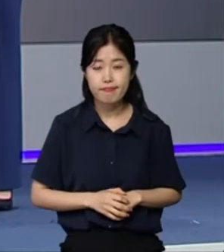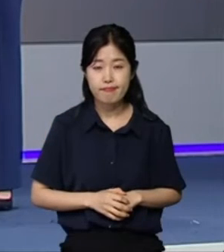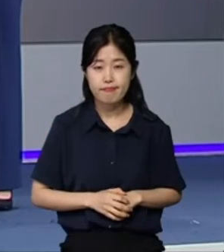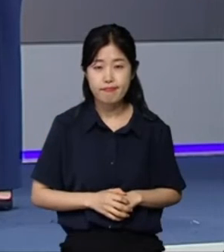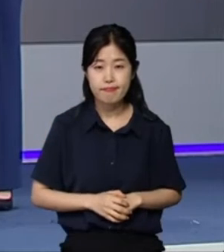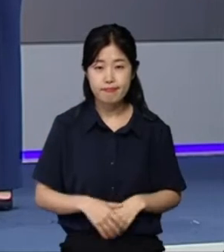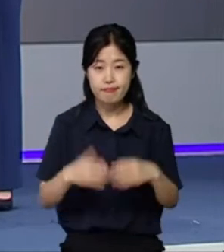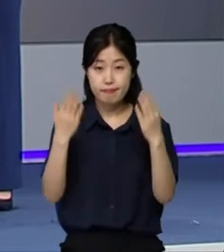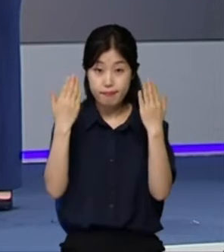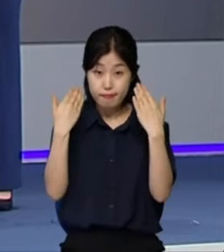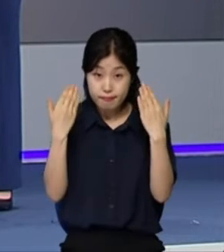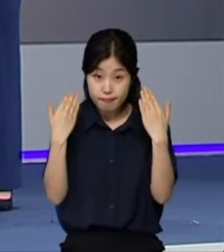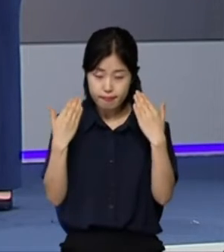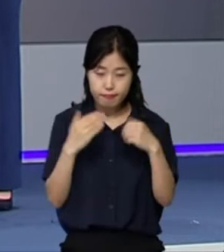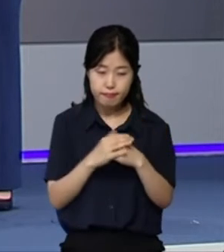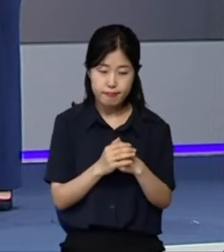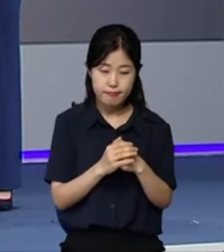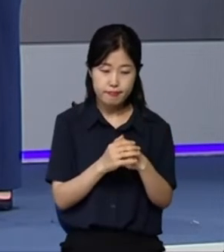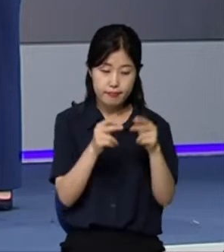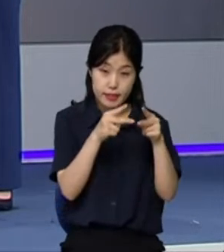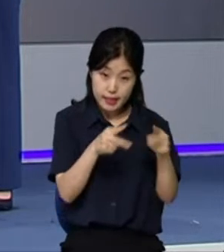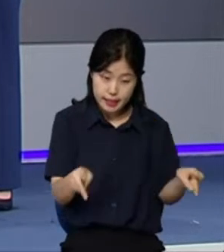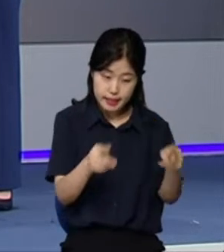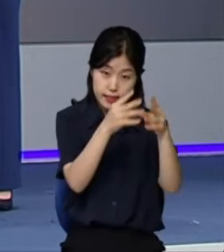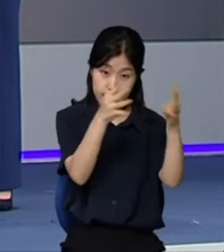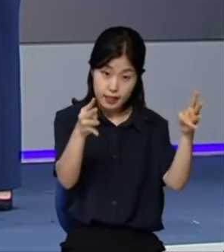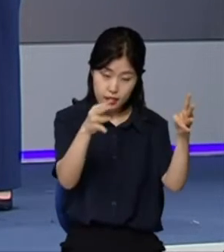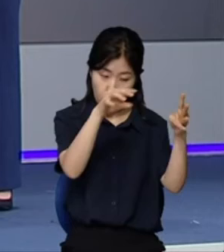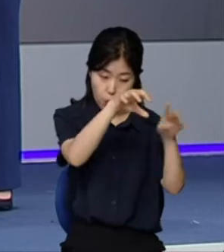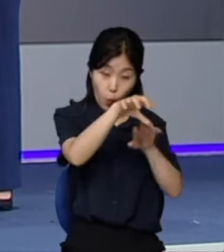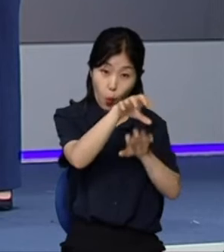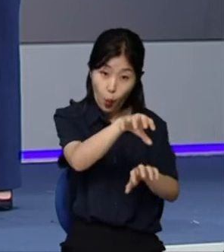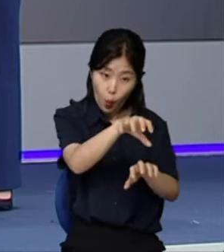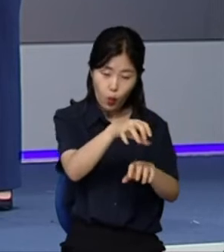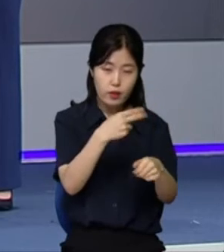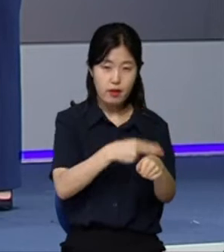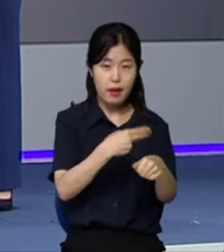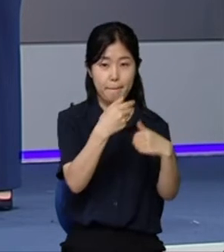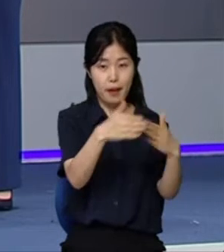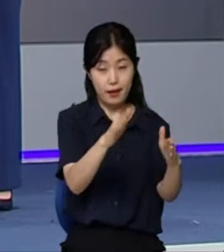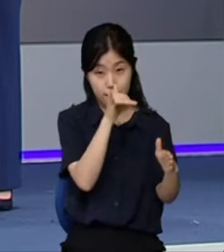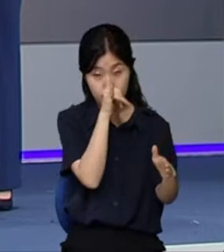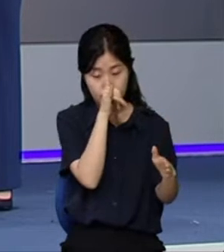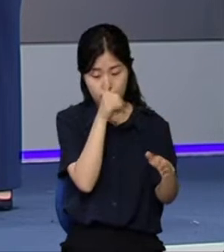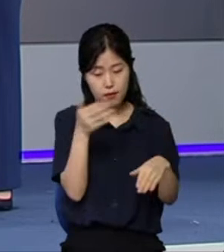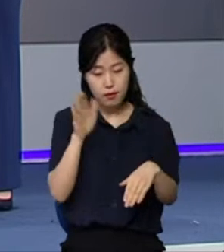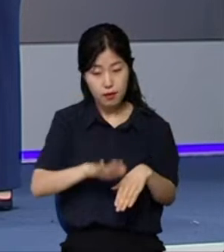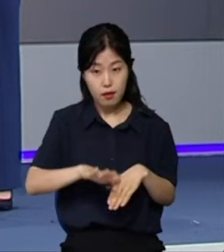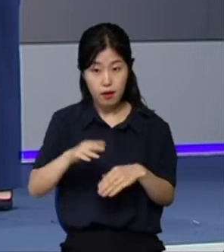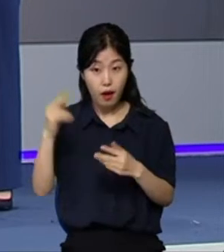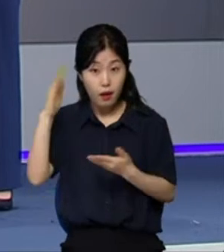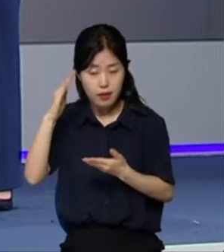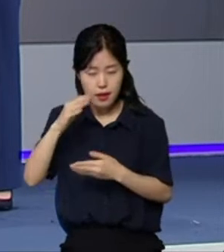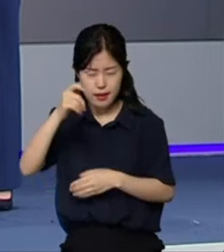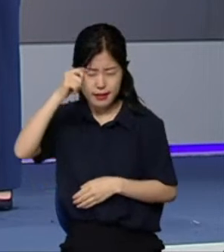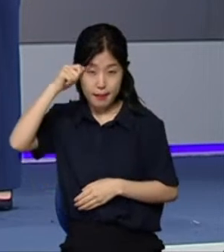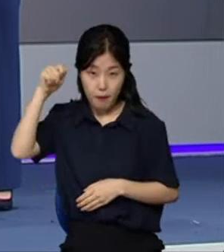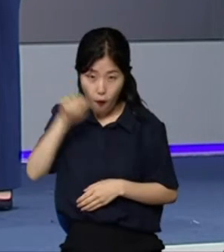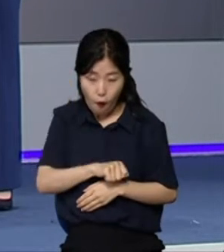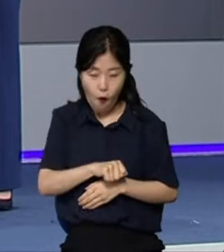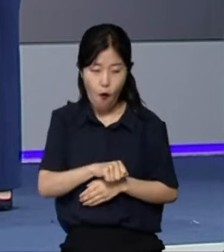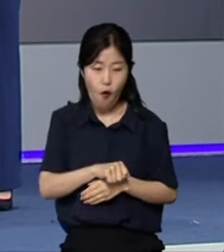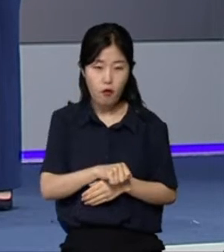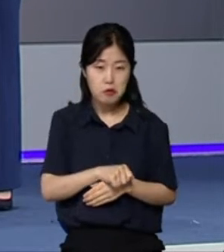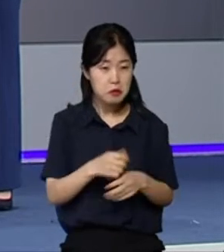회당 학교는 분관 2층과 4층에 교무실이 위치해 있는데 학생들은 새벽시간 통 빈 학교에서